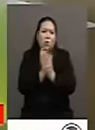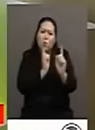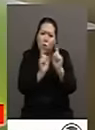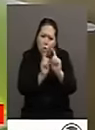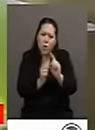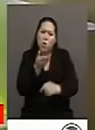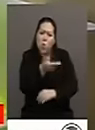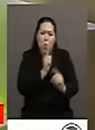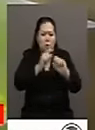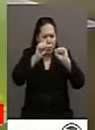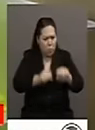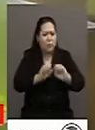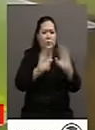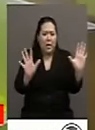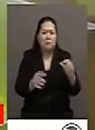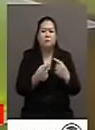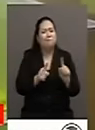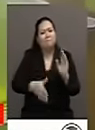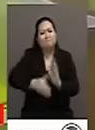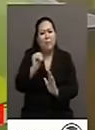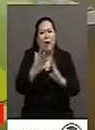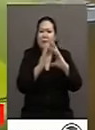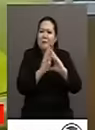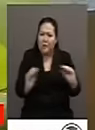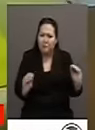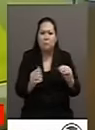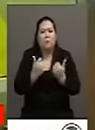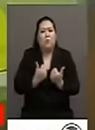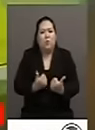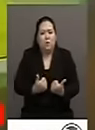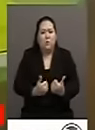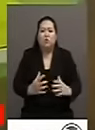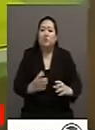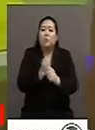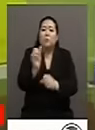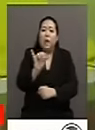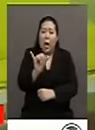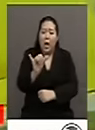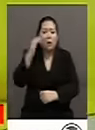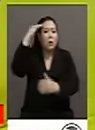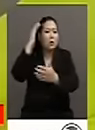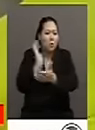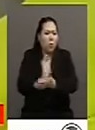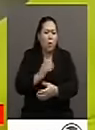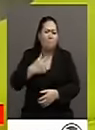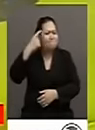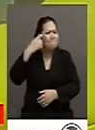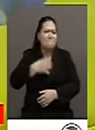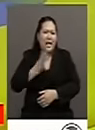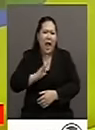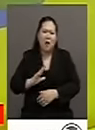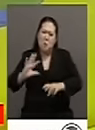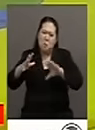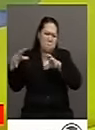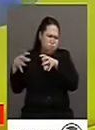ผลขณะนี้อยู่ระหว่างการเจรจากันอยู่ครับยังไม่ได้ข้อสรุปแต่ตำรวจก็ไม่อยากจะให้บานปลายไปถึงขั้นต้